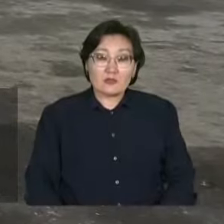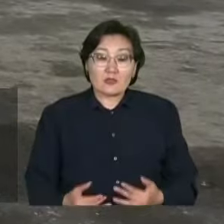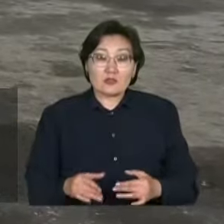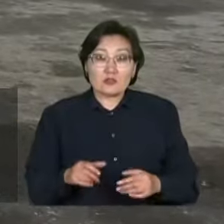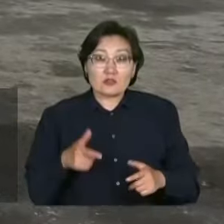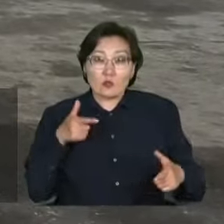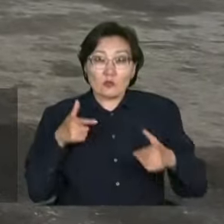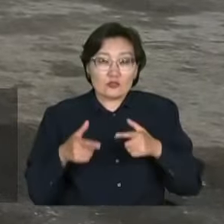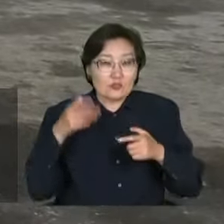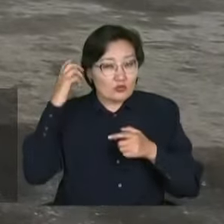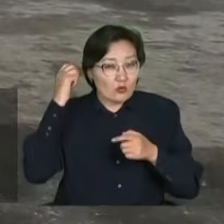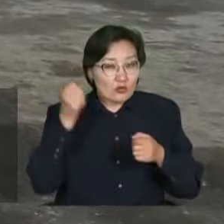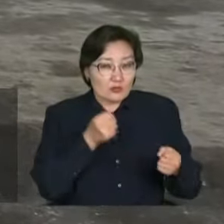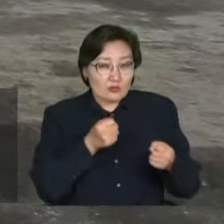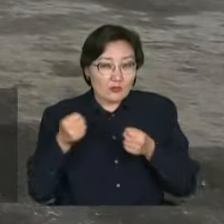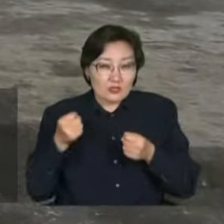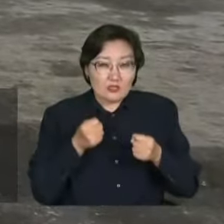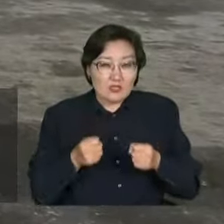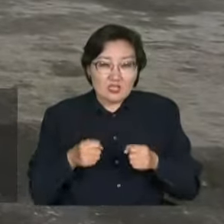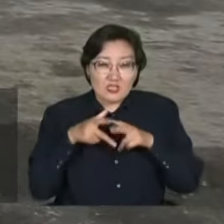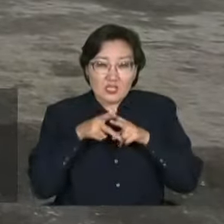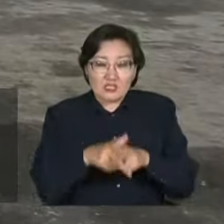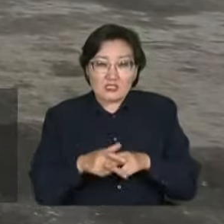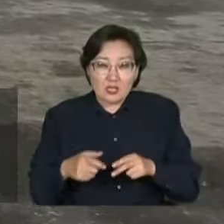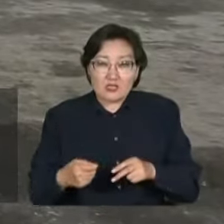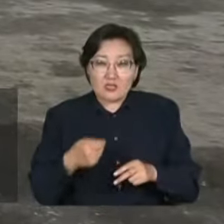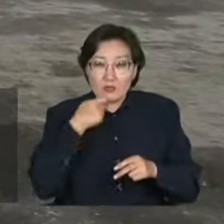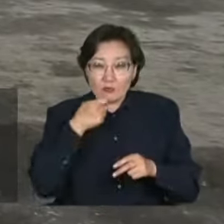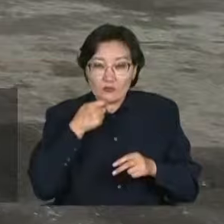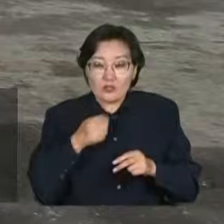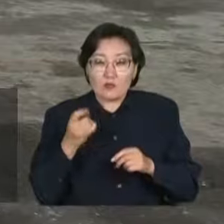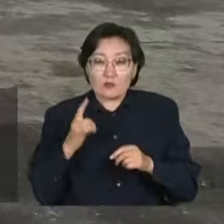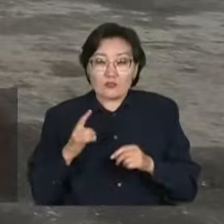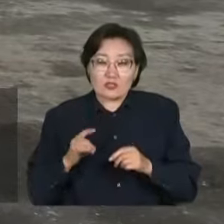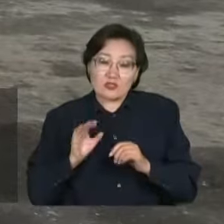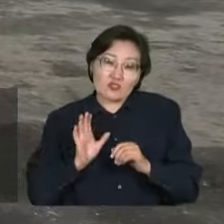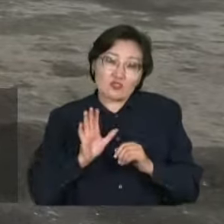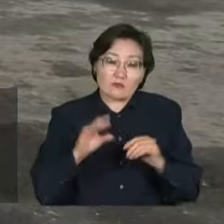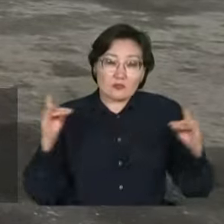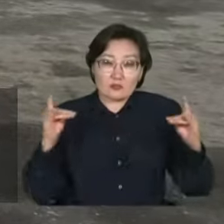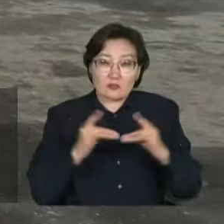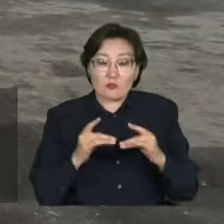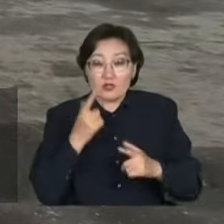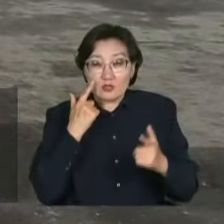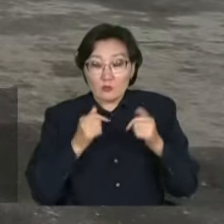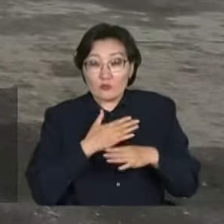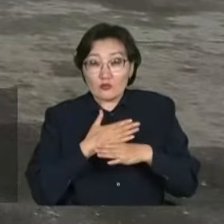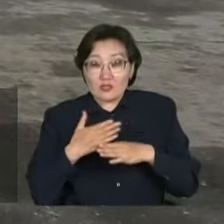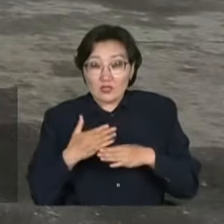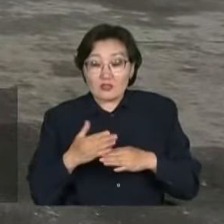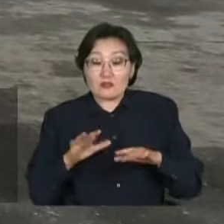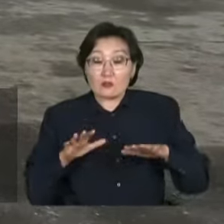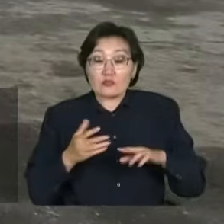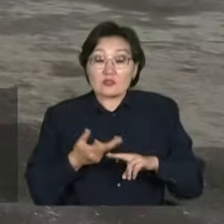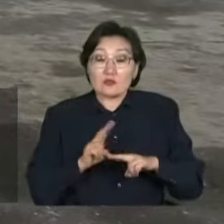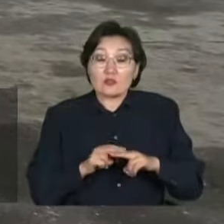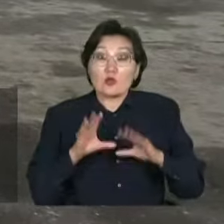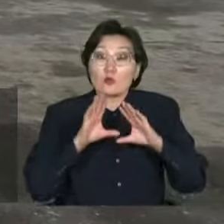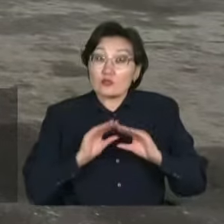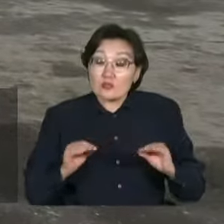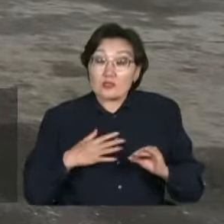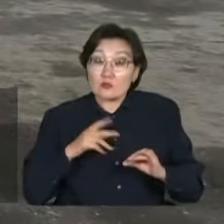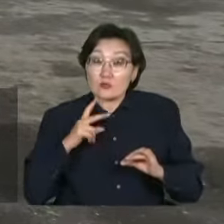Грубо дергали за волосы, насильно кормили ее. Есть момент, где ребенка швырнули на кровать. Она начала плакать после этого. Вместо того, чтобы